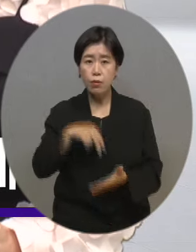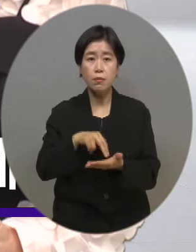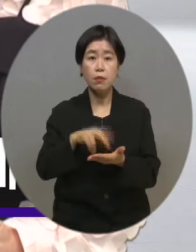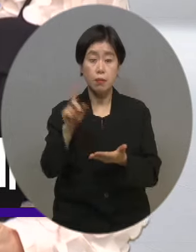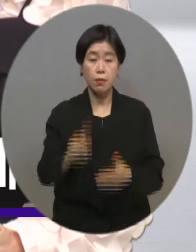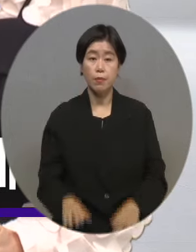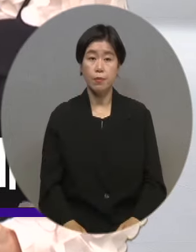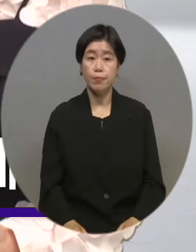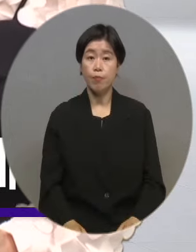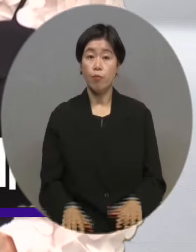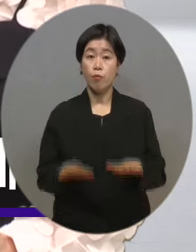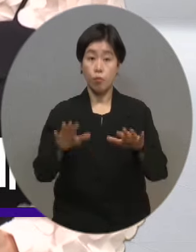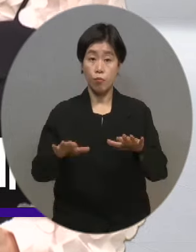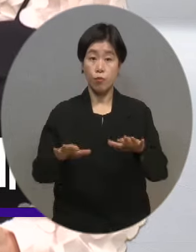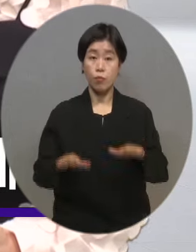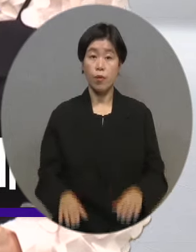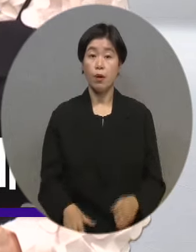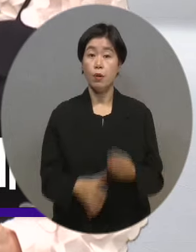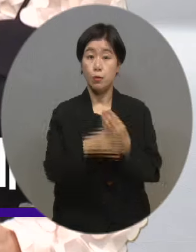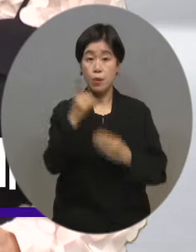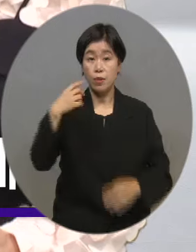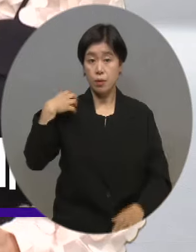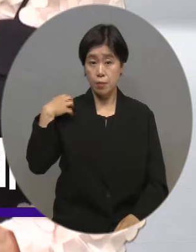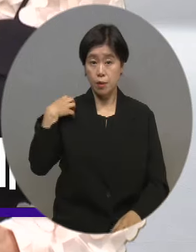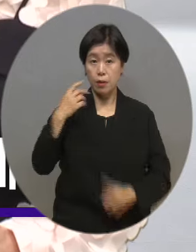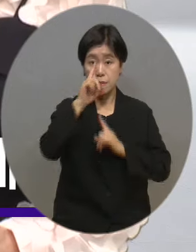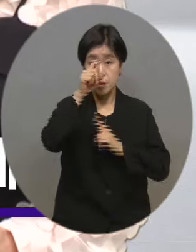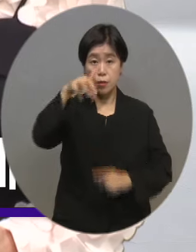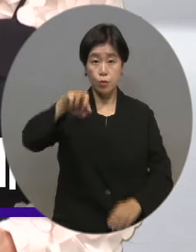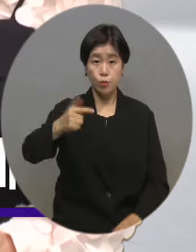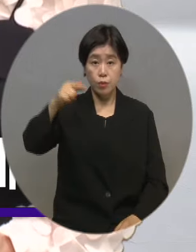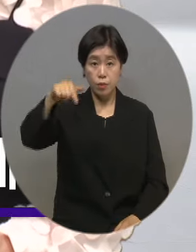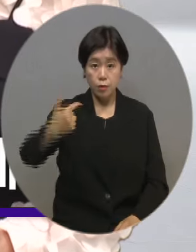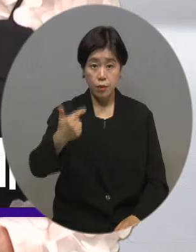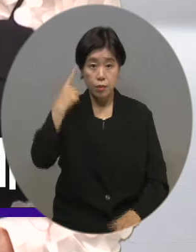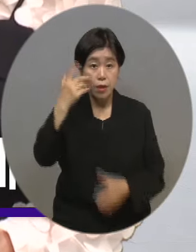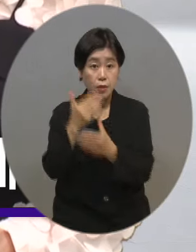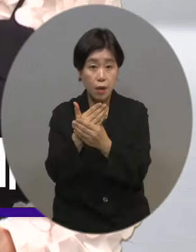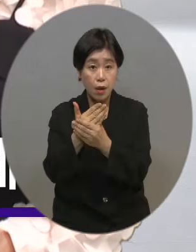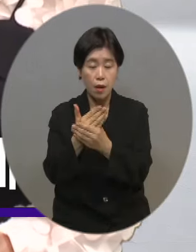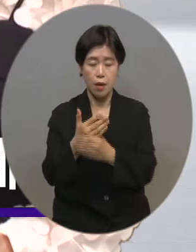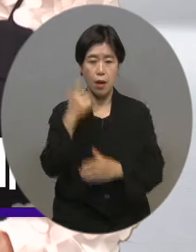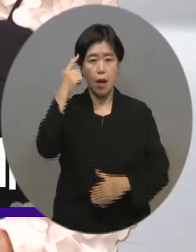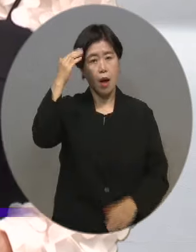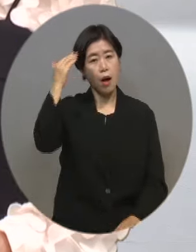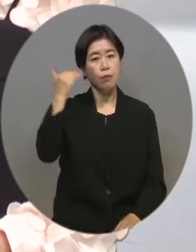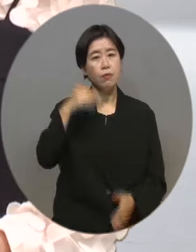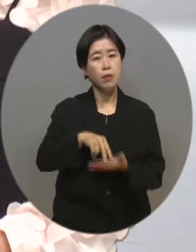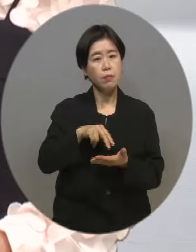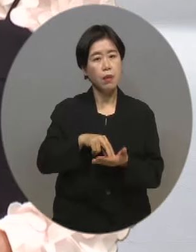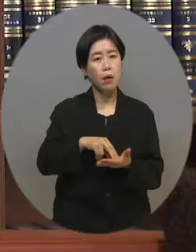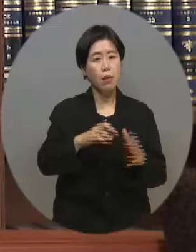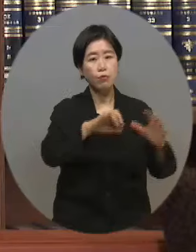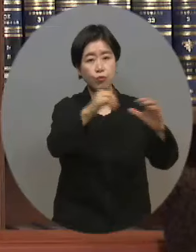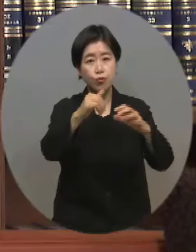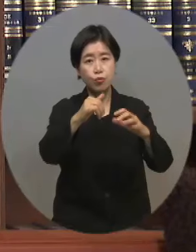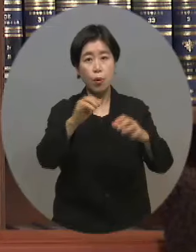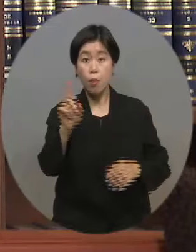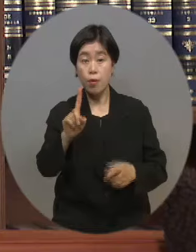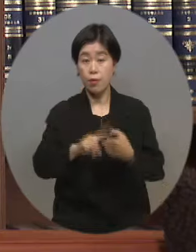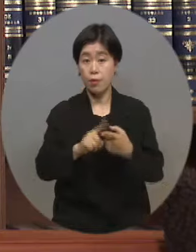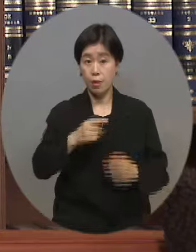통일 담담은 국제정치 전문가 이충근 박사와 한반도 국제정세와 대응 방안을 살펴봅니다.